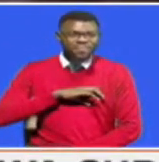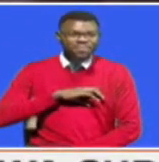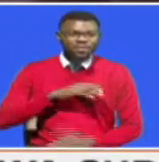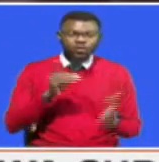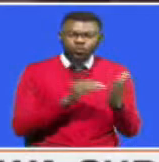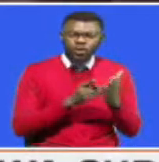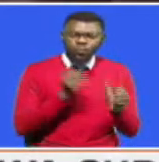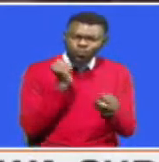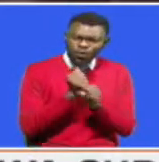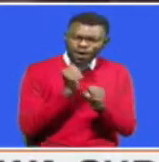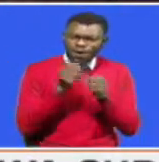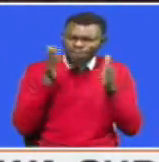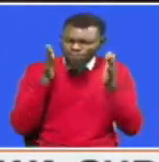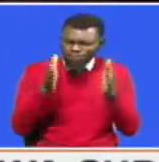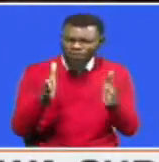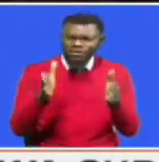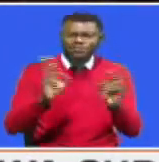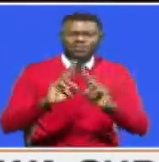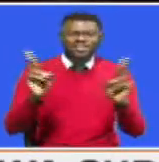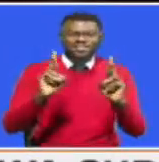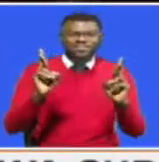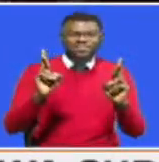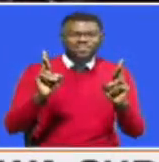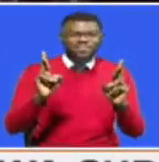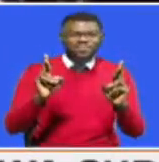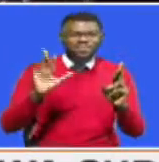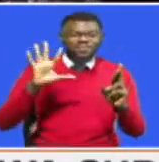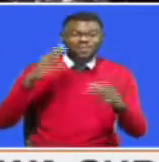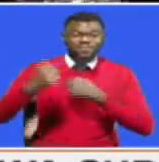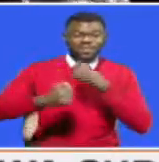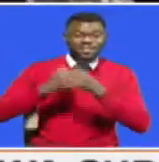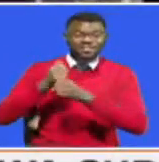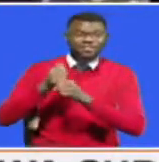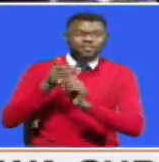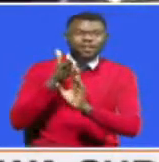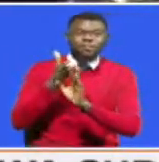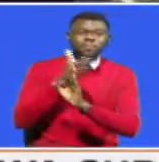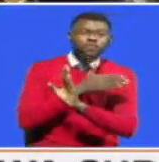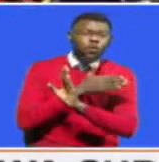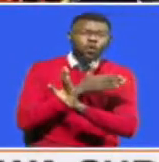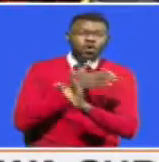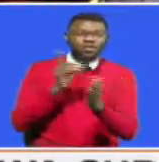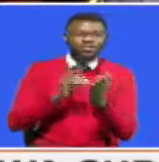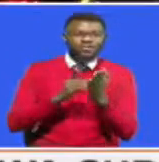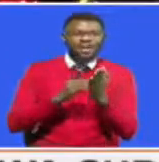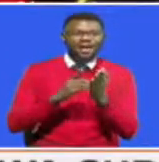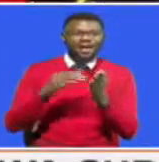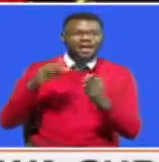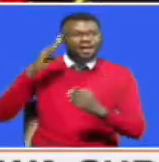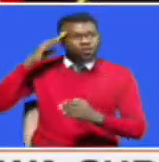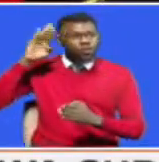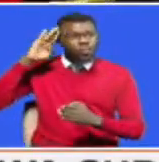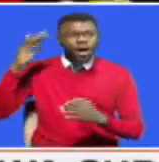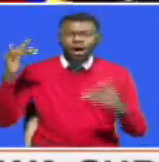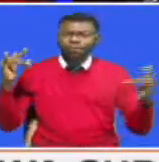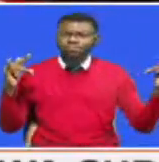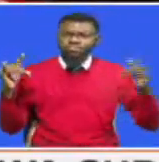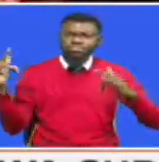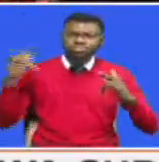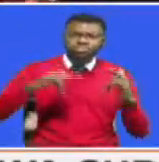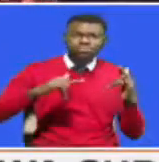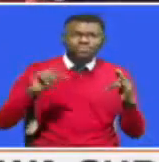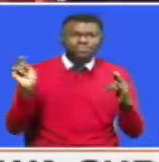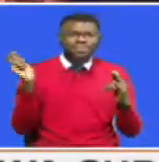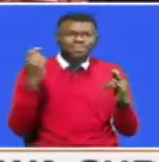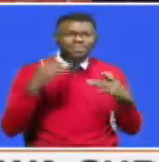are going to be committed to the cause. Miaka mitano iliyopita, ujio madaktari kutoka Cuba ulizua mdahalo